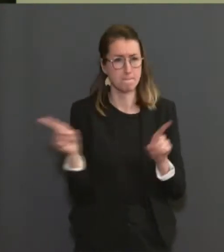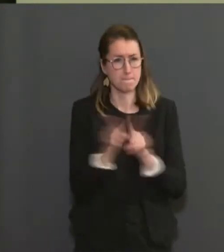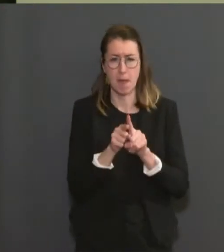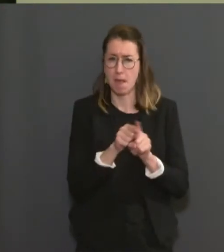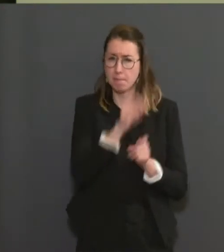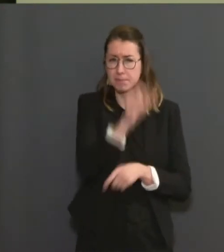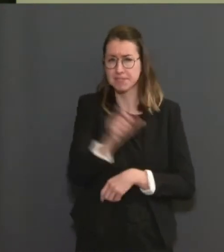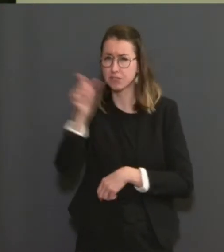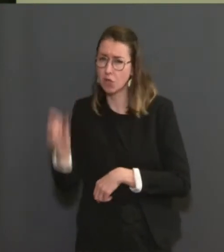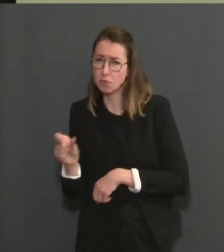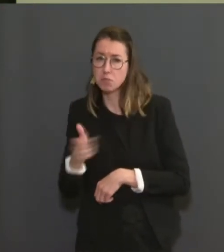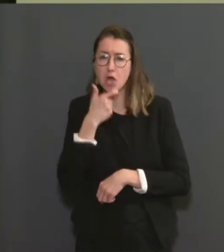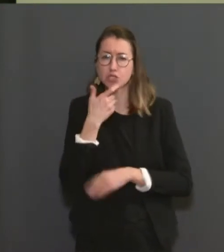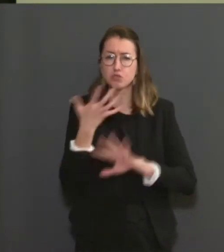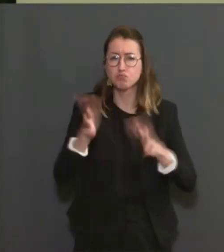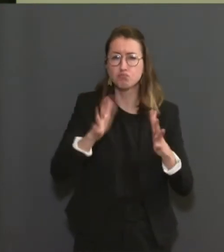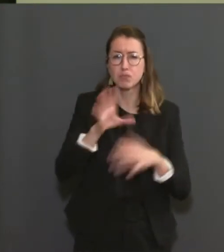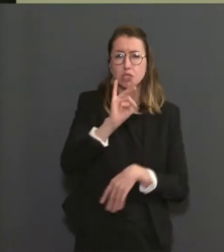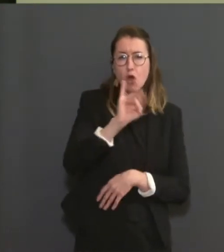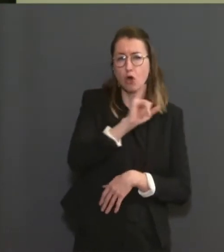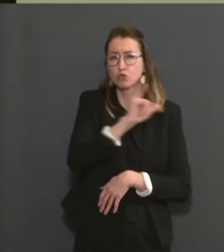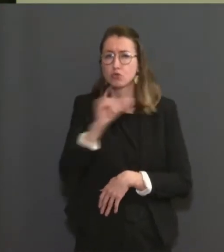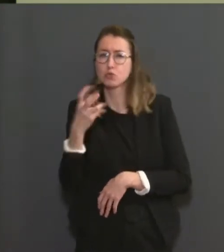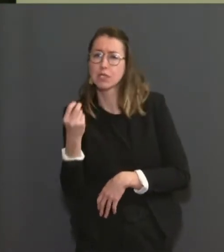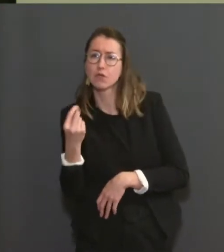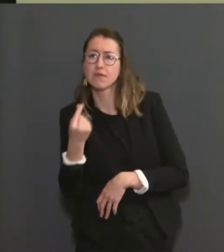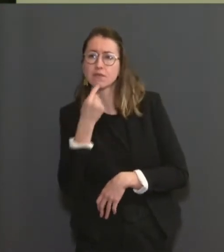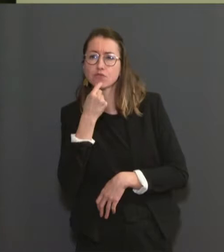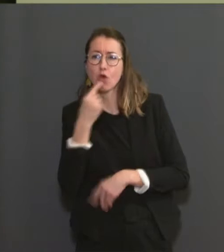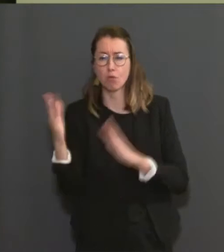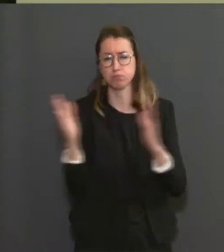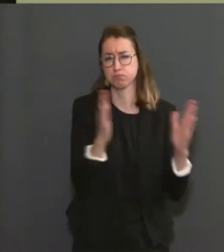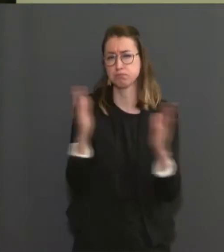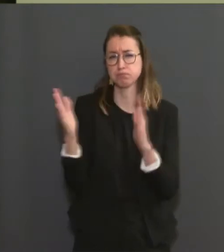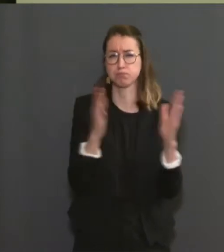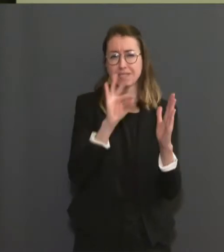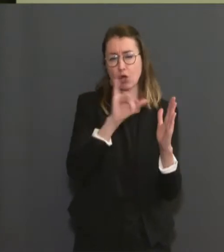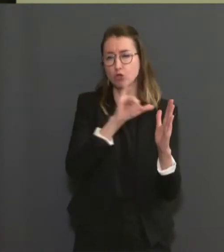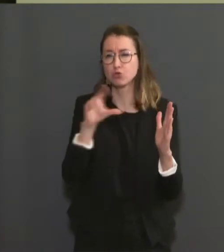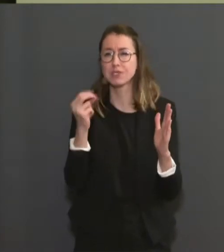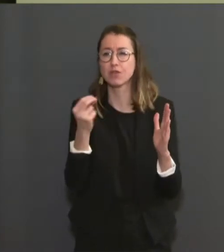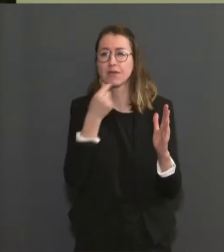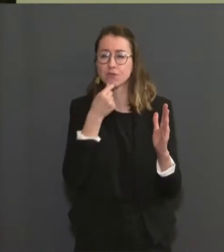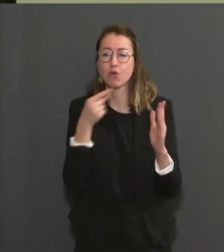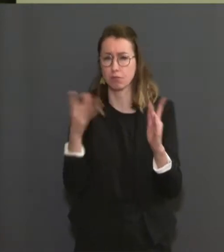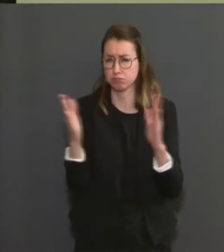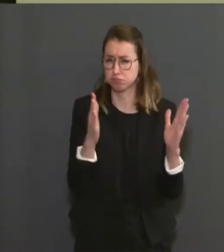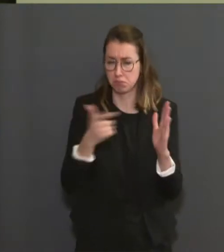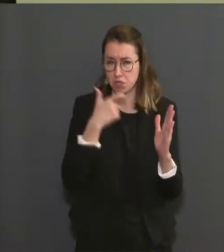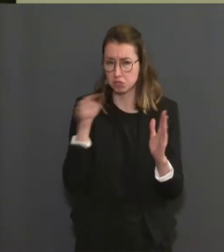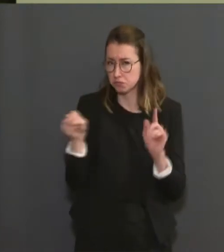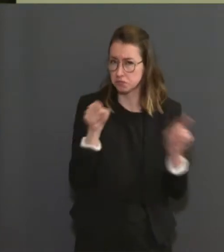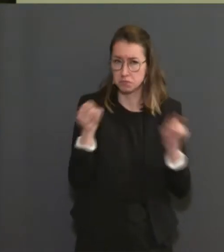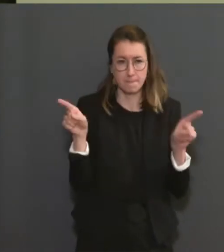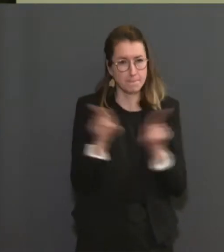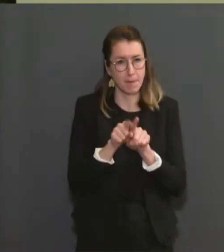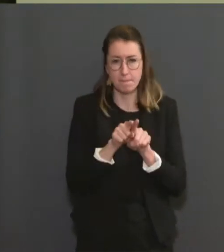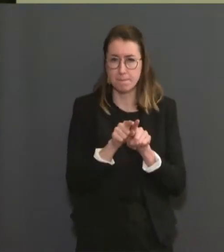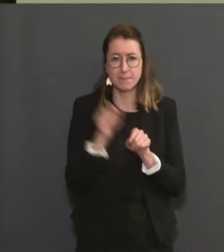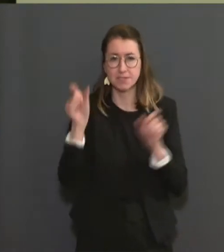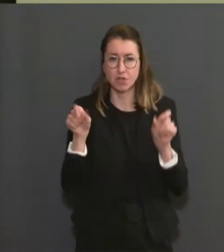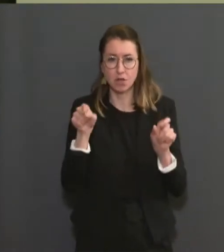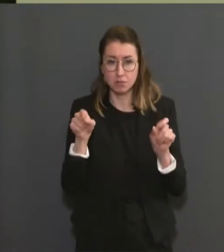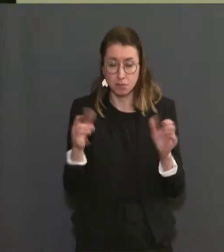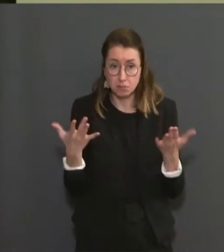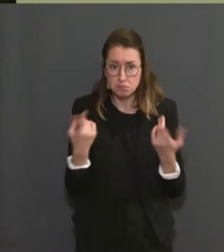et 80 et quelques années. La différence la plus marquée est probablement que les maisons de repos et de soins sont